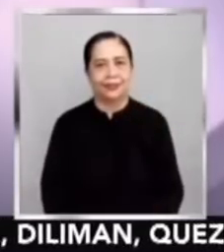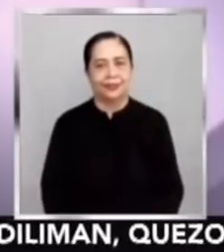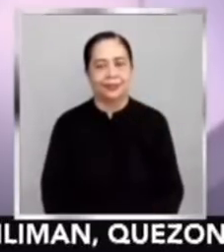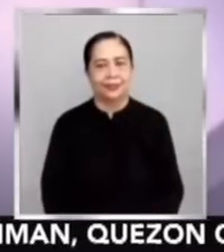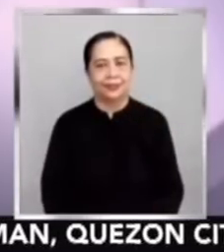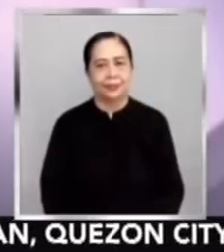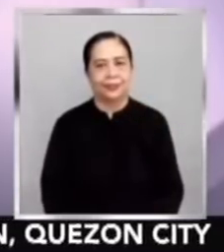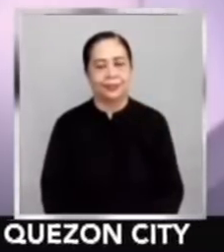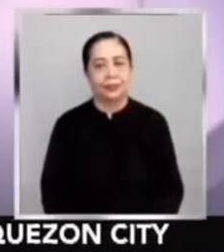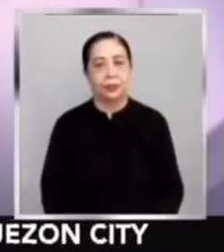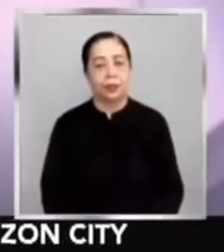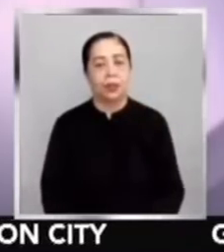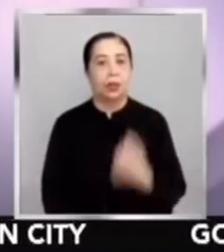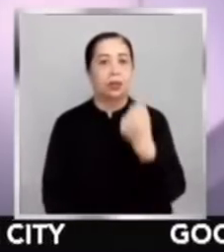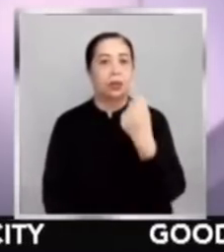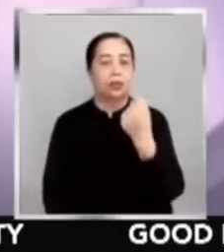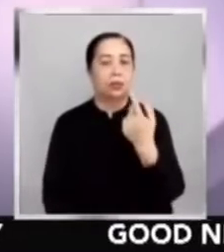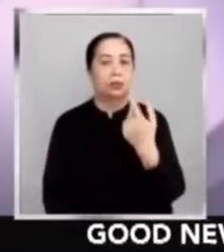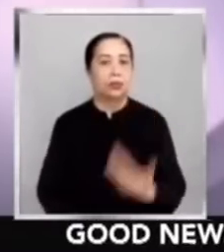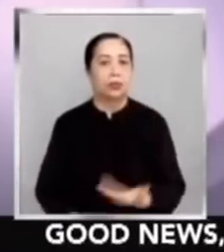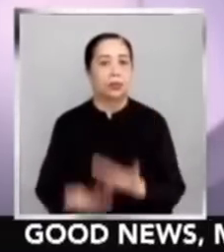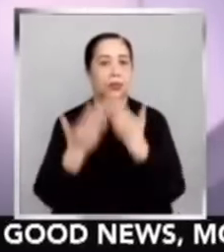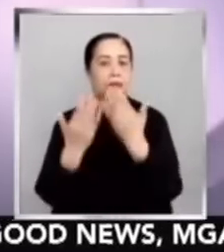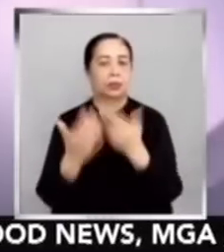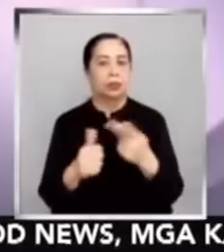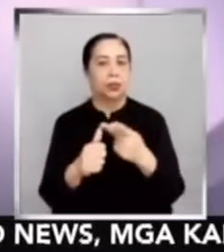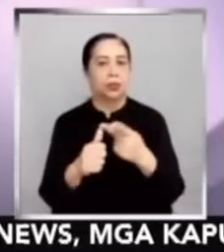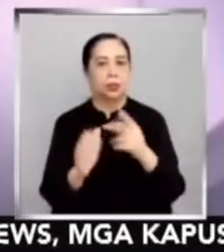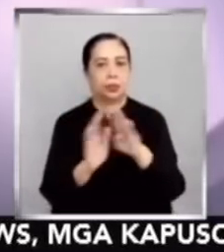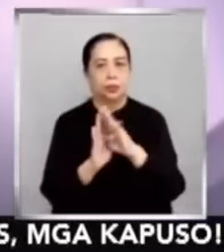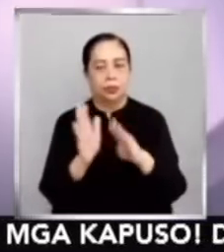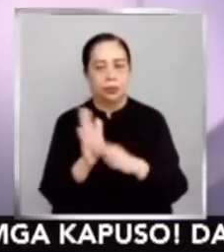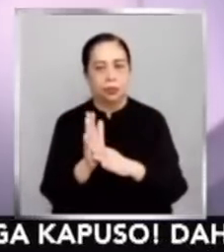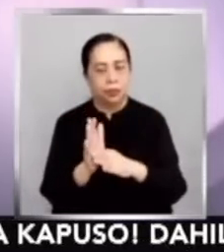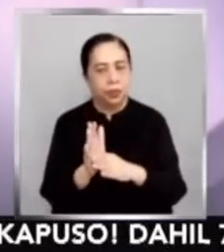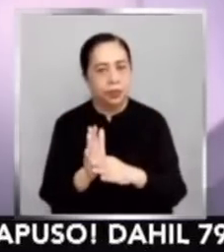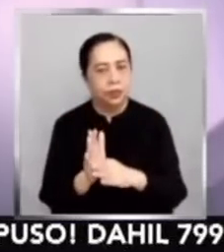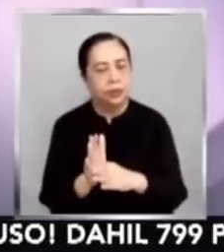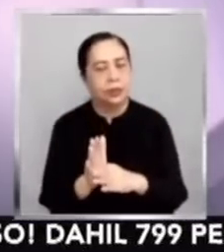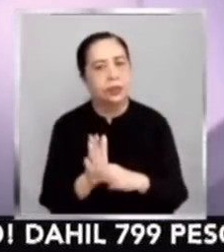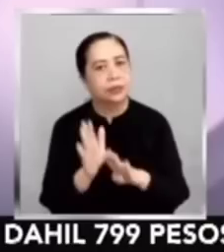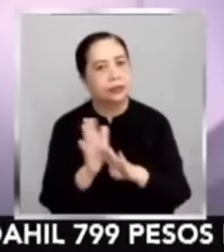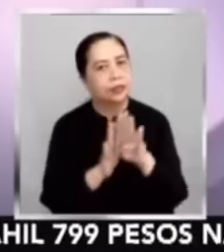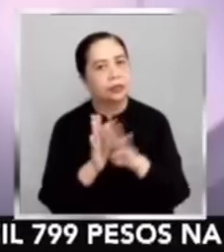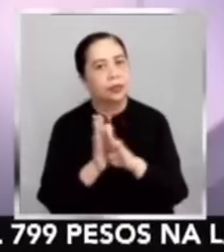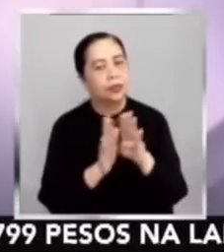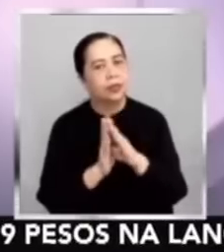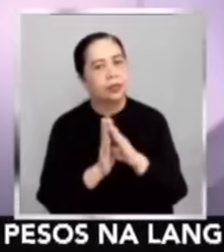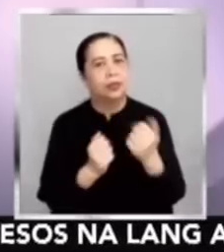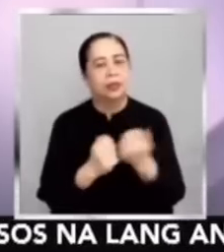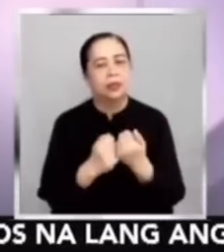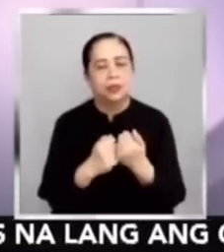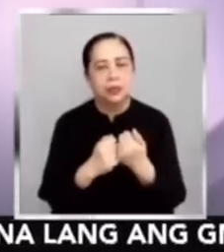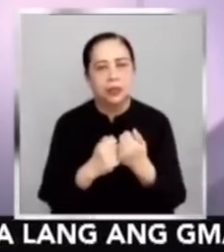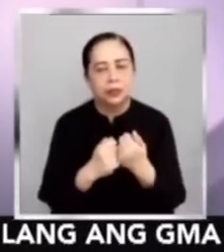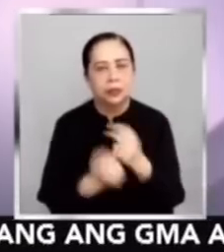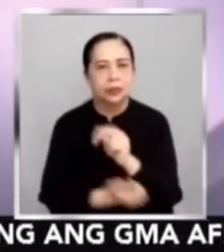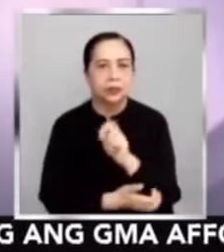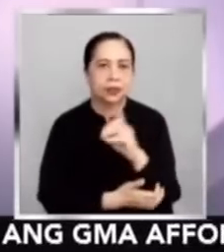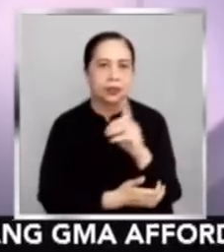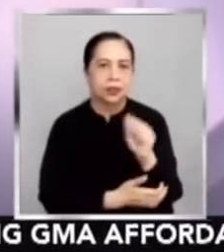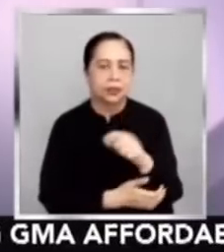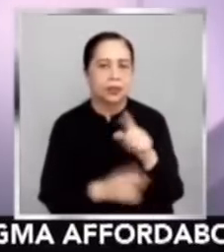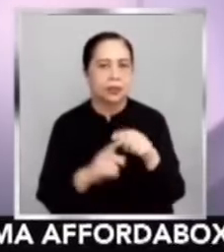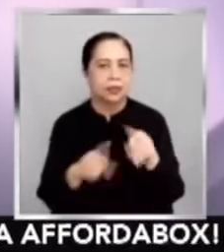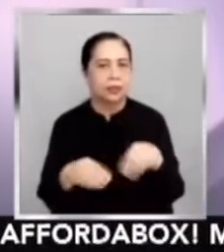Labing isang panukala ang idinagdag sa priority bills ng Legislative Executive Development Advisory Council o LEDAC. At kabilang dyan ang